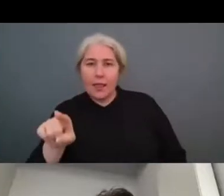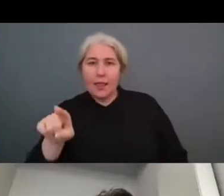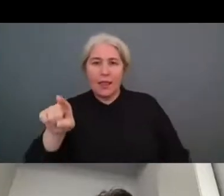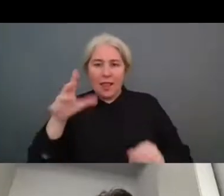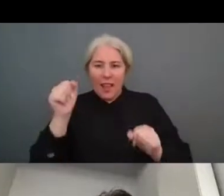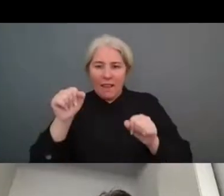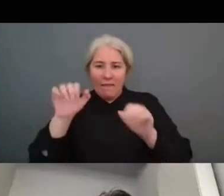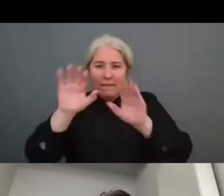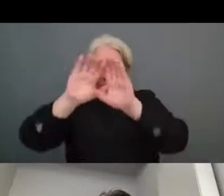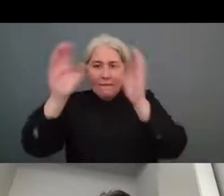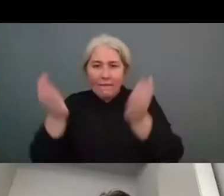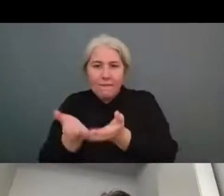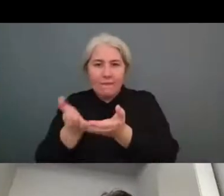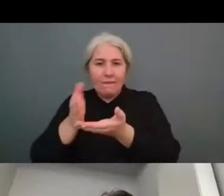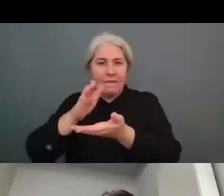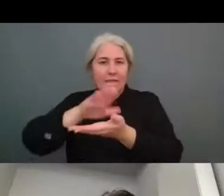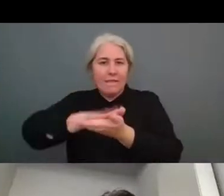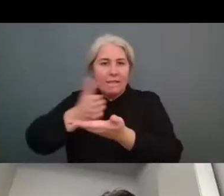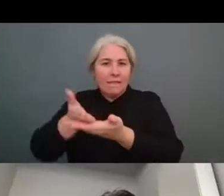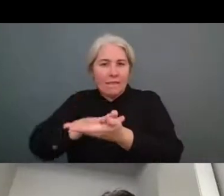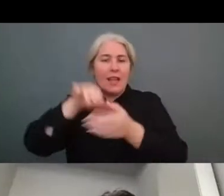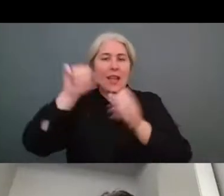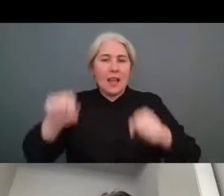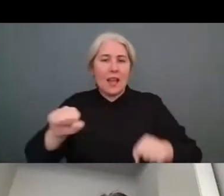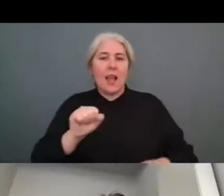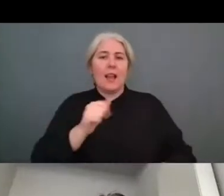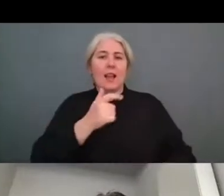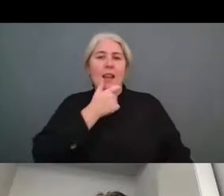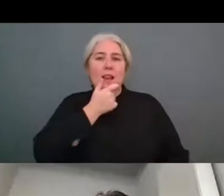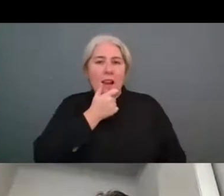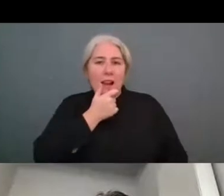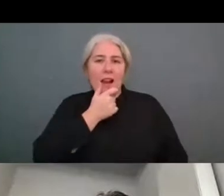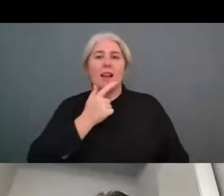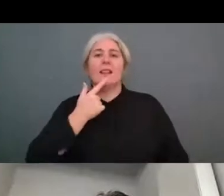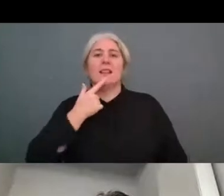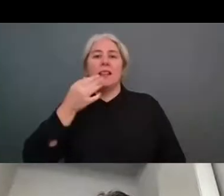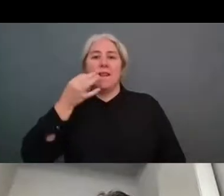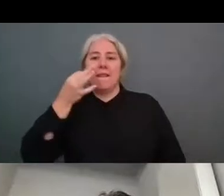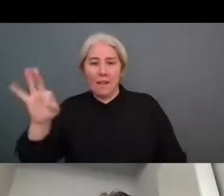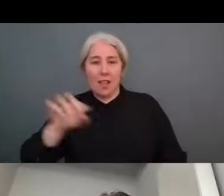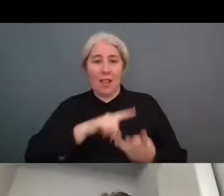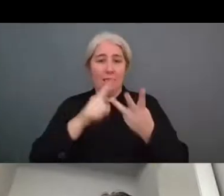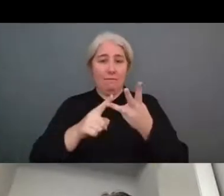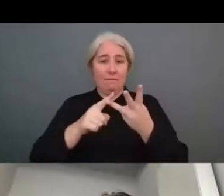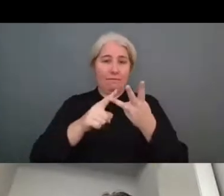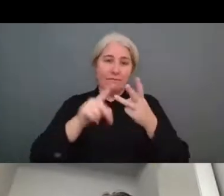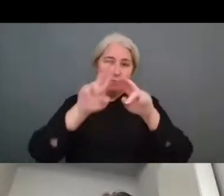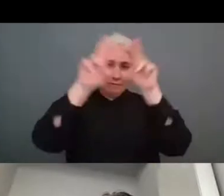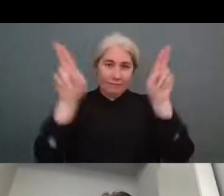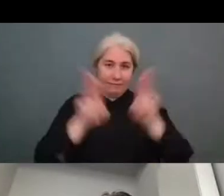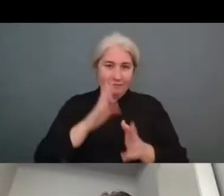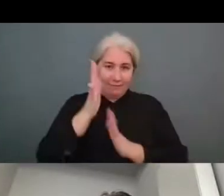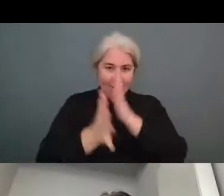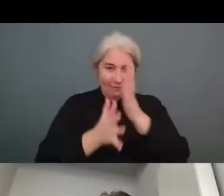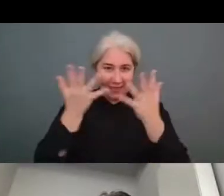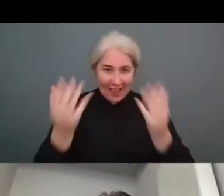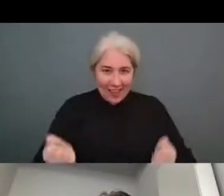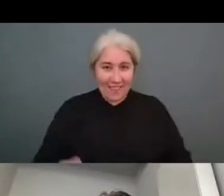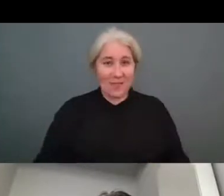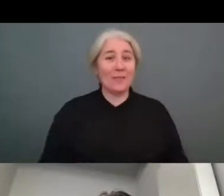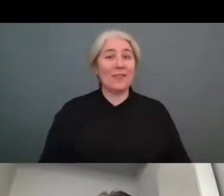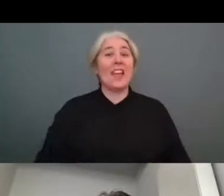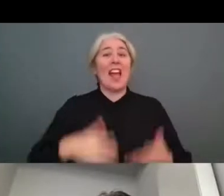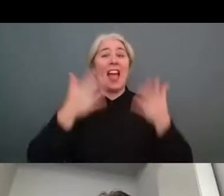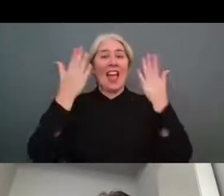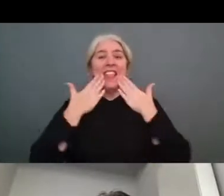have a translation in the sign language um as théo was talking about matthieu we will move to you matthieu i don't know if you want